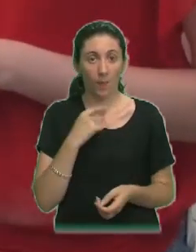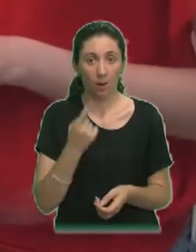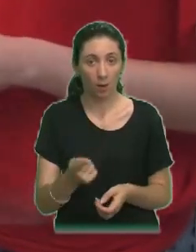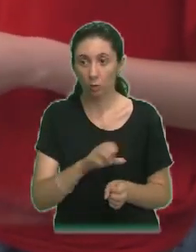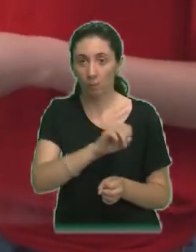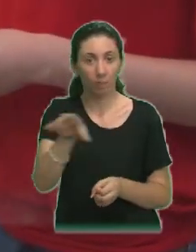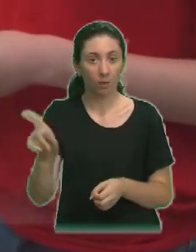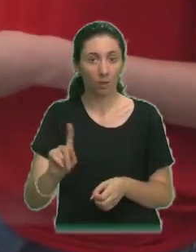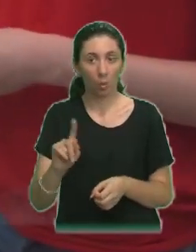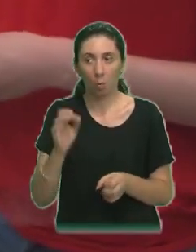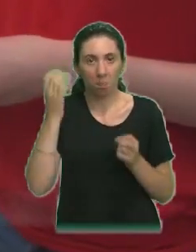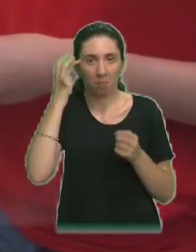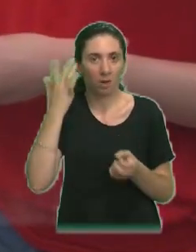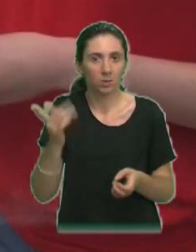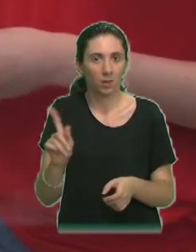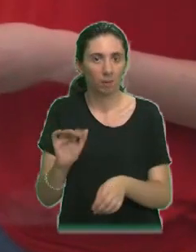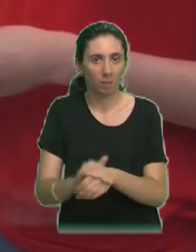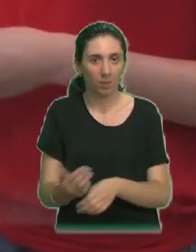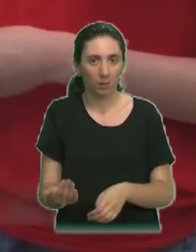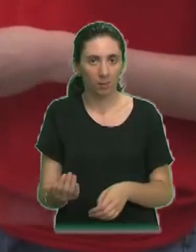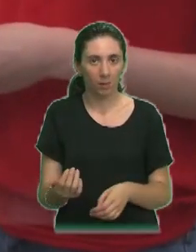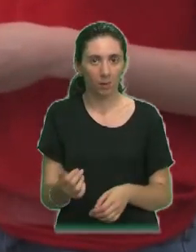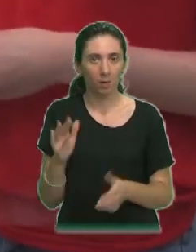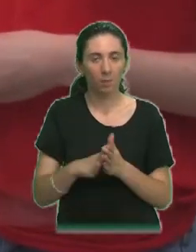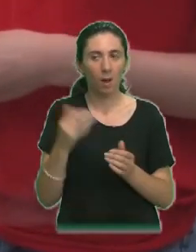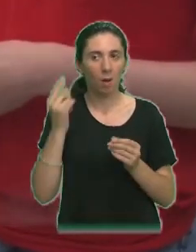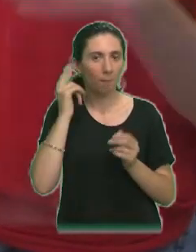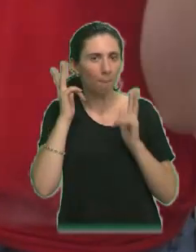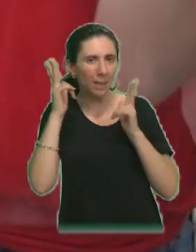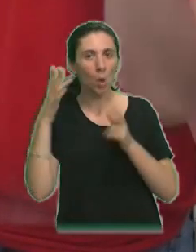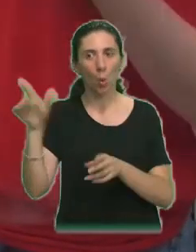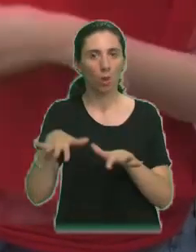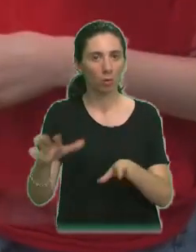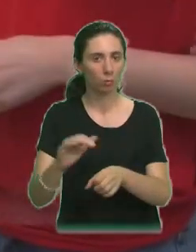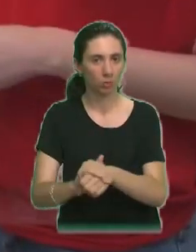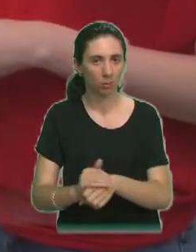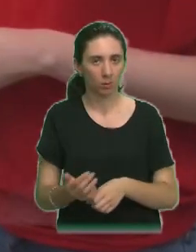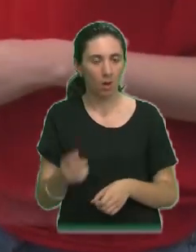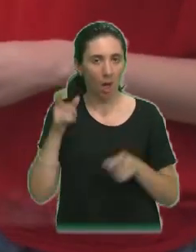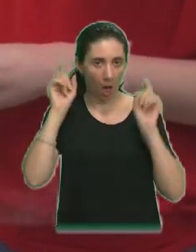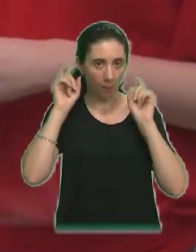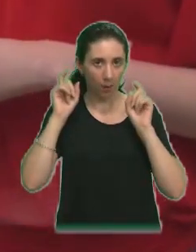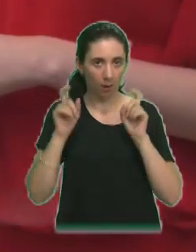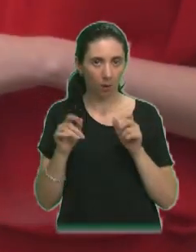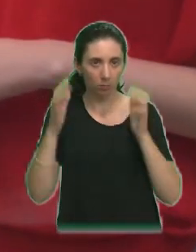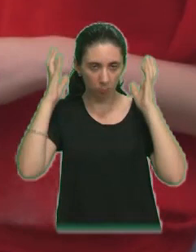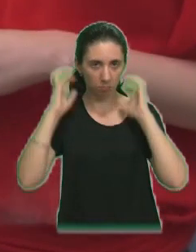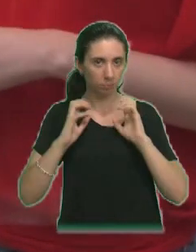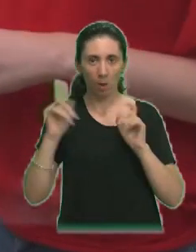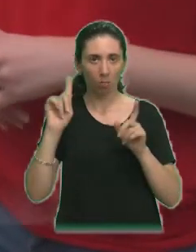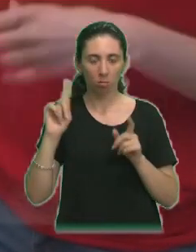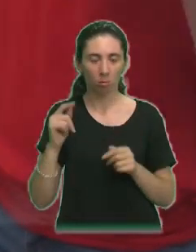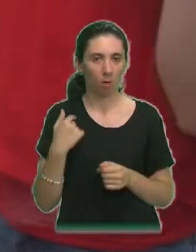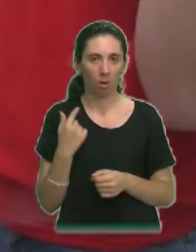normalno komunicirati, ako ja ne velim, ni ne znaju da nečem. Ili ako ne zapišti ili nešto